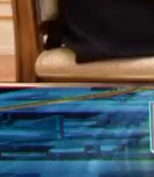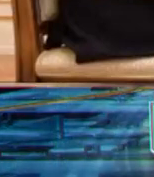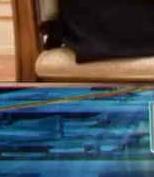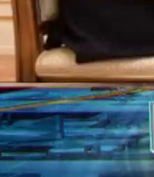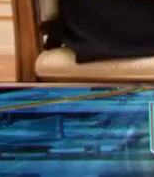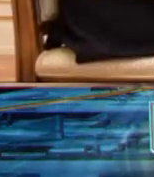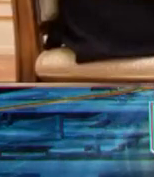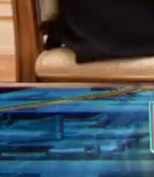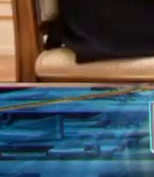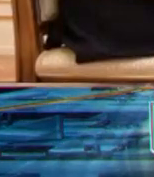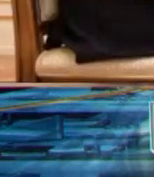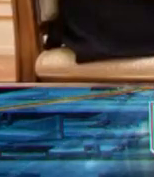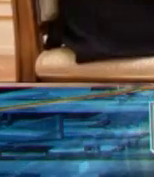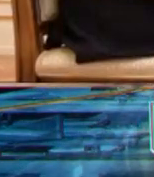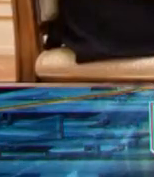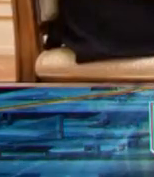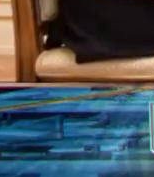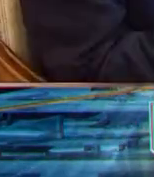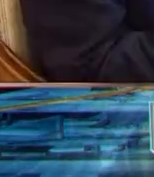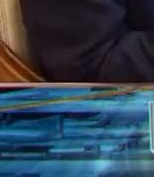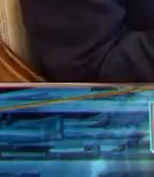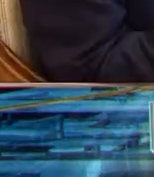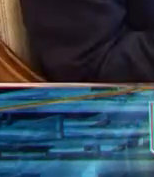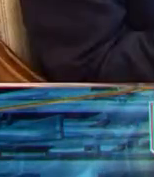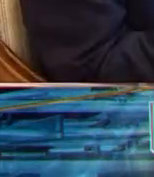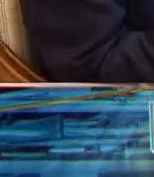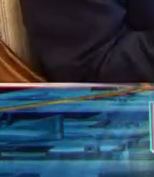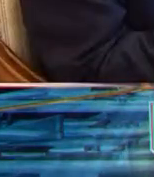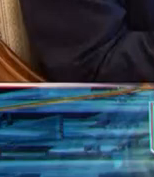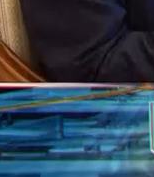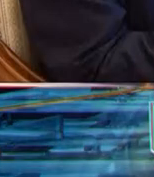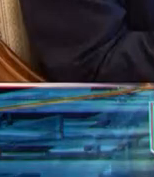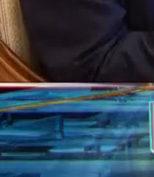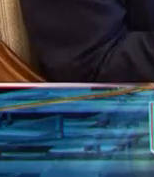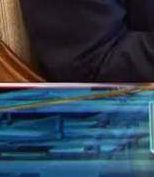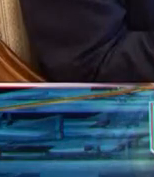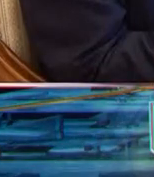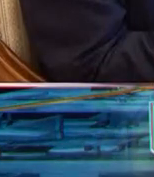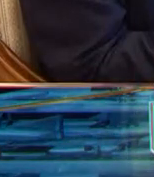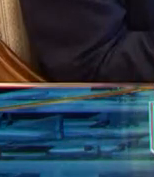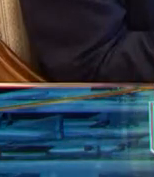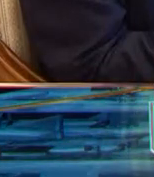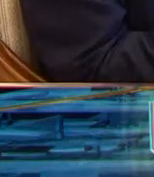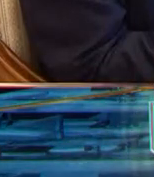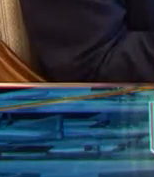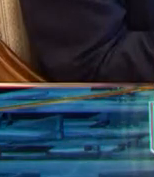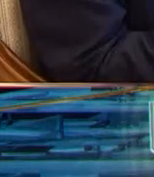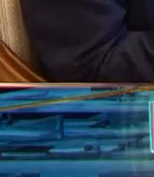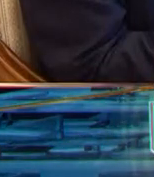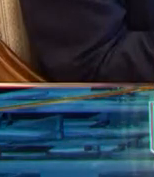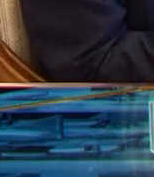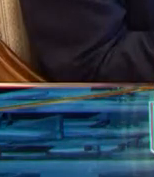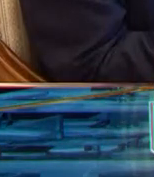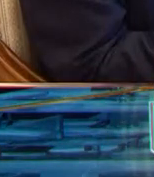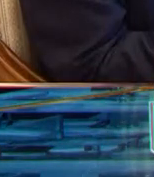Әлеуметтік, экономикалық көрсеткіштерді қамтамасыз етуді тапсырды. Кеше мемлекет басшысы Алматы облысының әкімі Амандық Баталовты